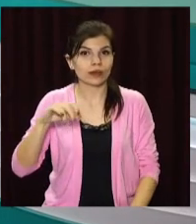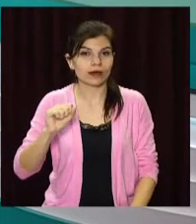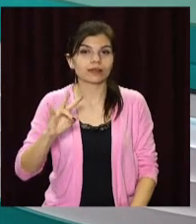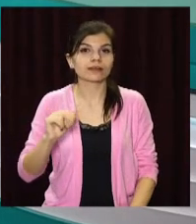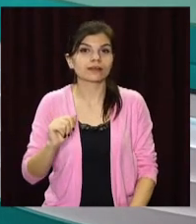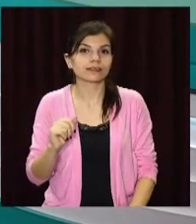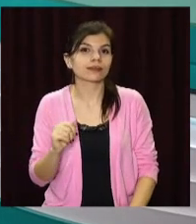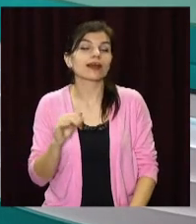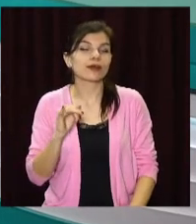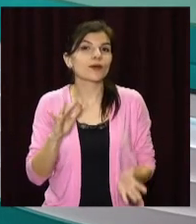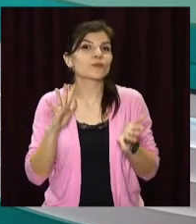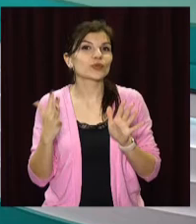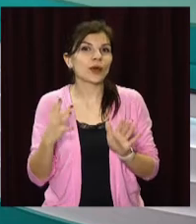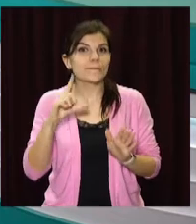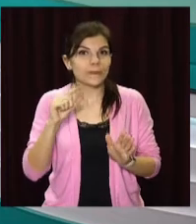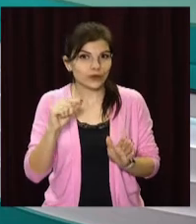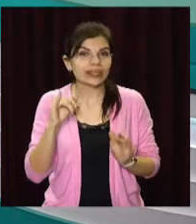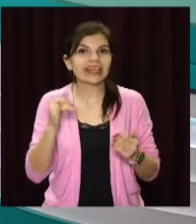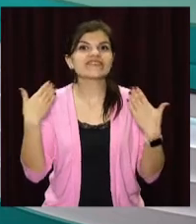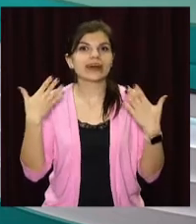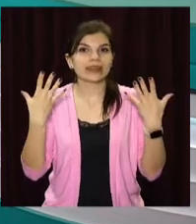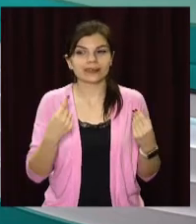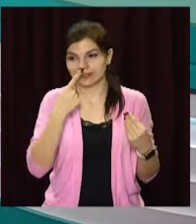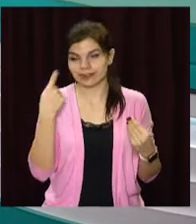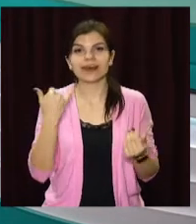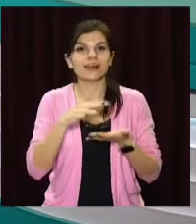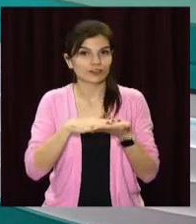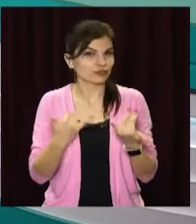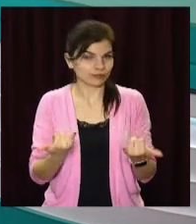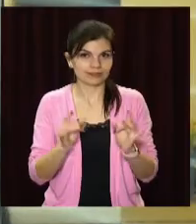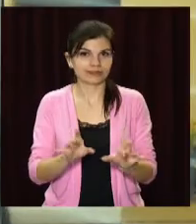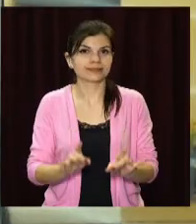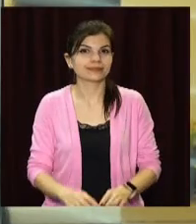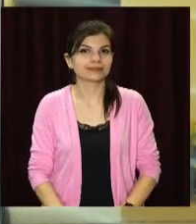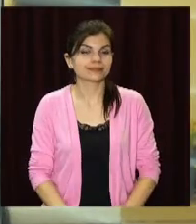Юліана Пуговкіна. І про події понеділка та вихідних дивіться просто зараз.